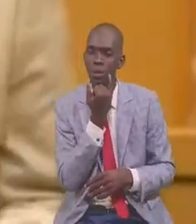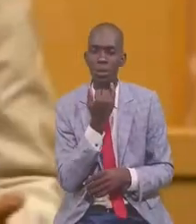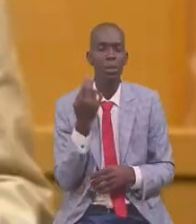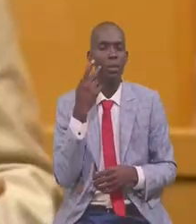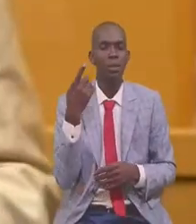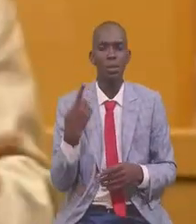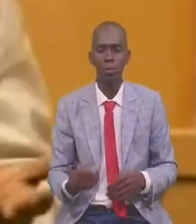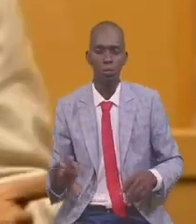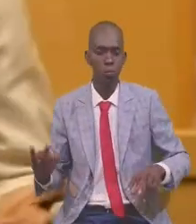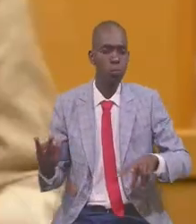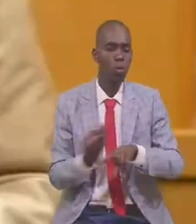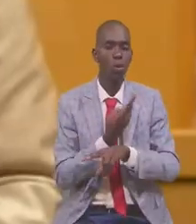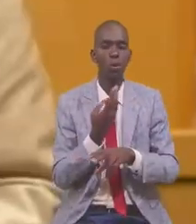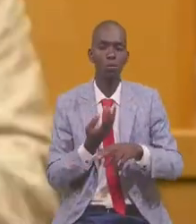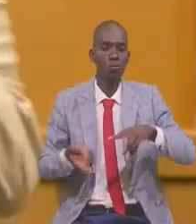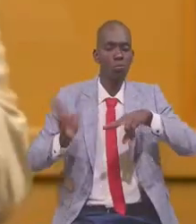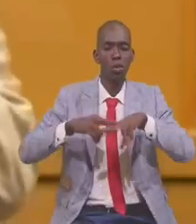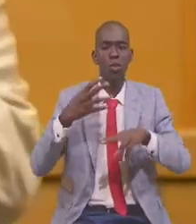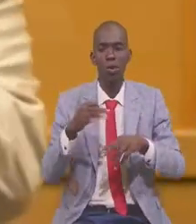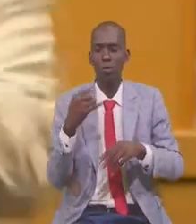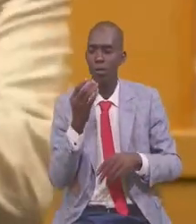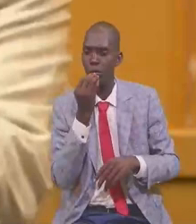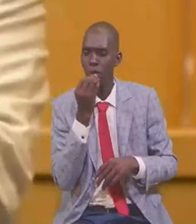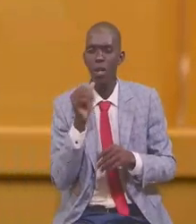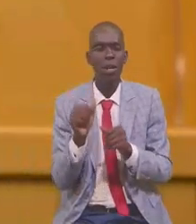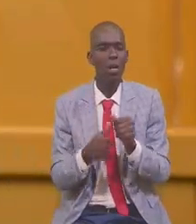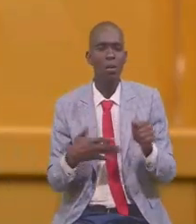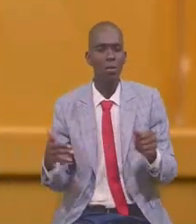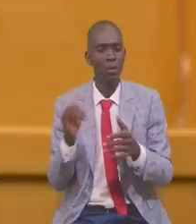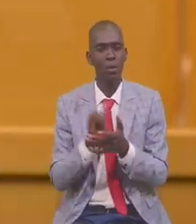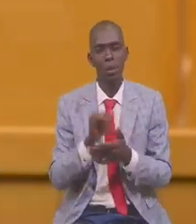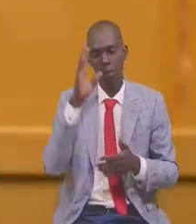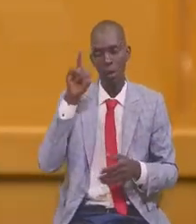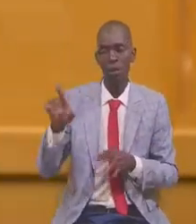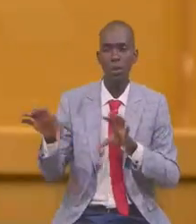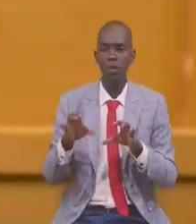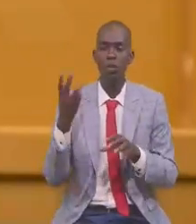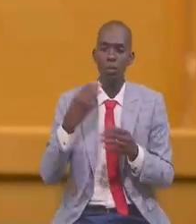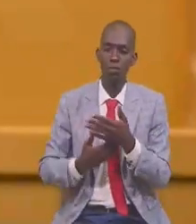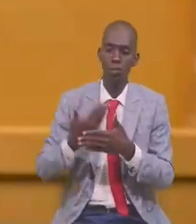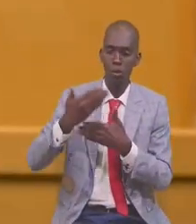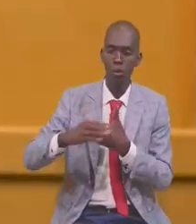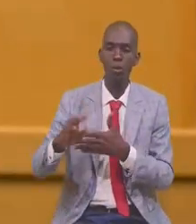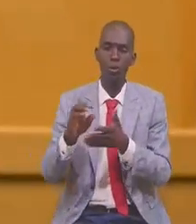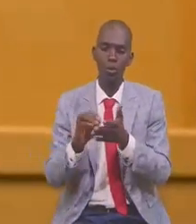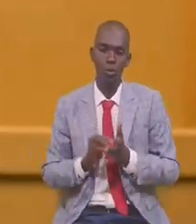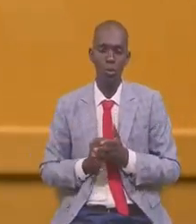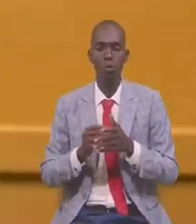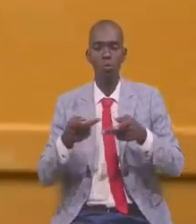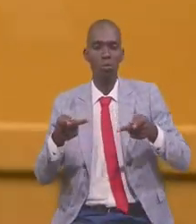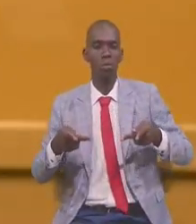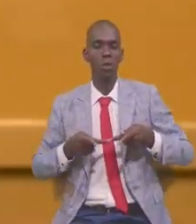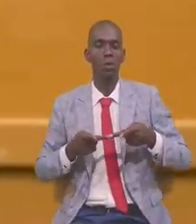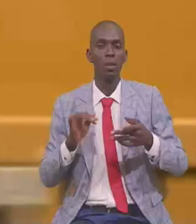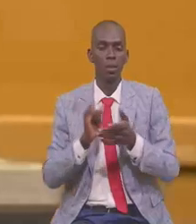la nourriture. Tout est allé au-delà de ses frontières. Si nous cherchons un homme qui a dépassé ses limites, ses frontières, qui a